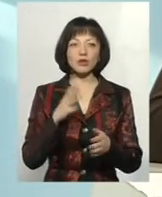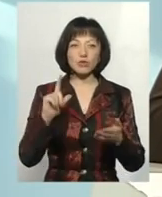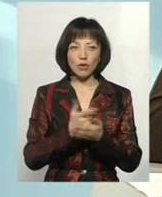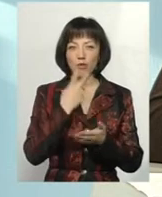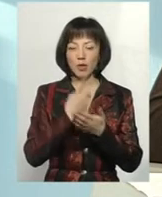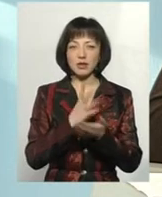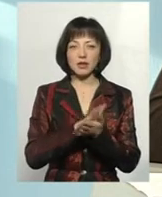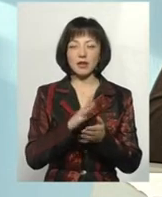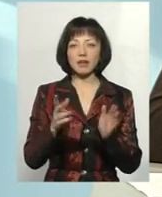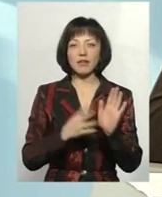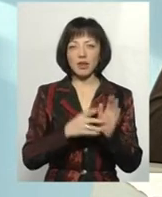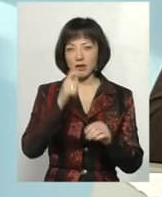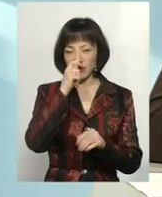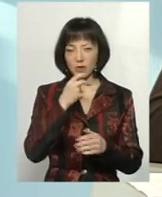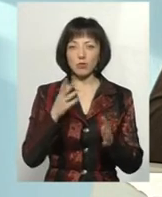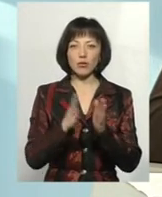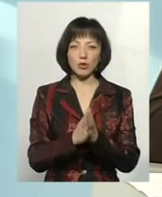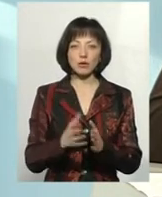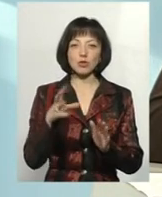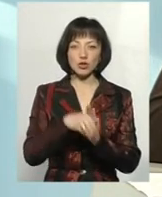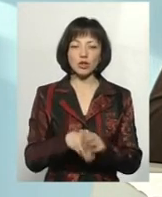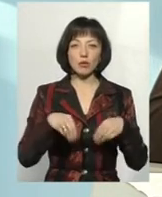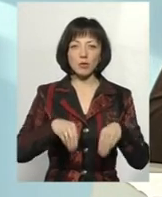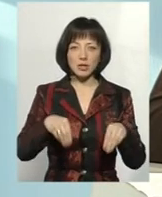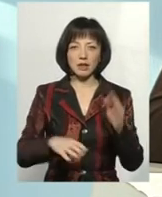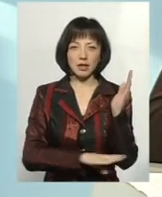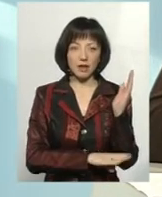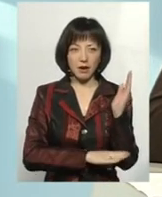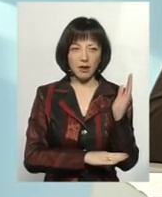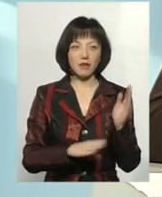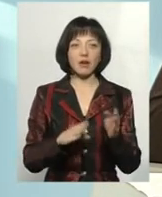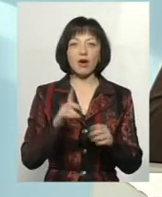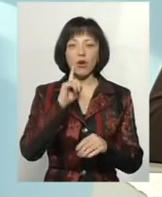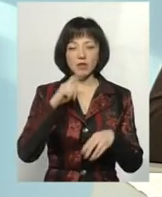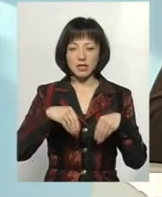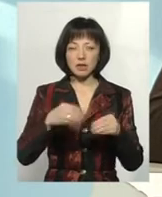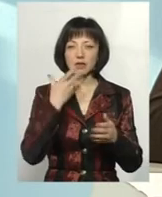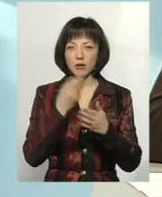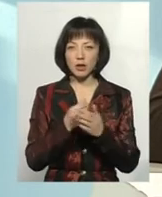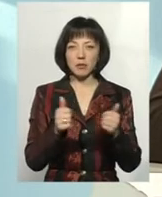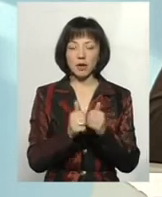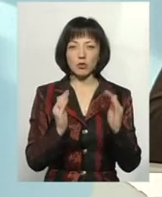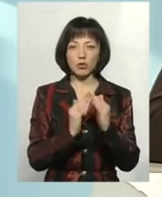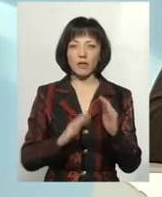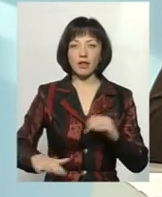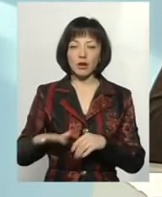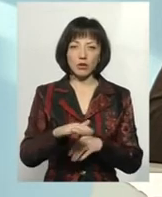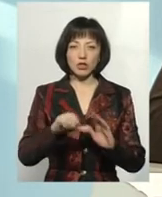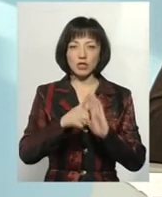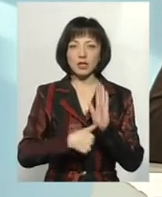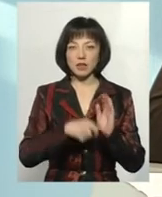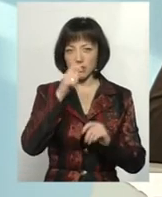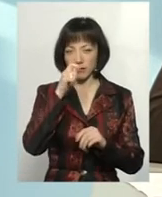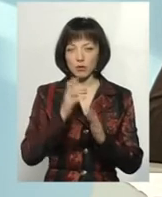засмічена. 9 квітня просимо всіх долучитись до посадки дерев, озеленити свої прибудинкові території, а 16